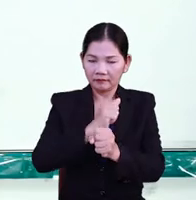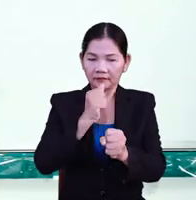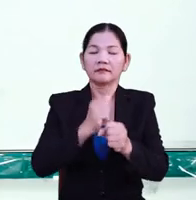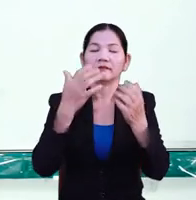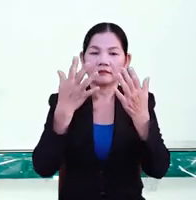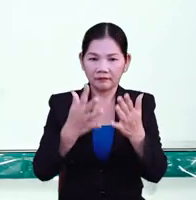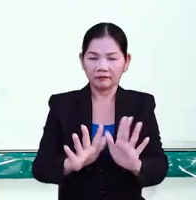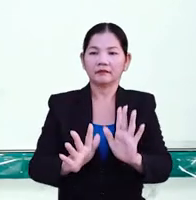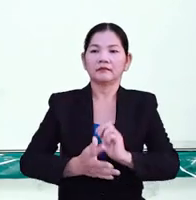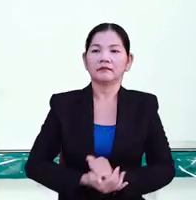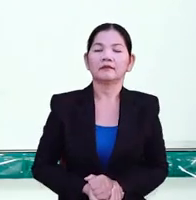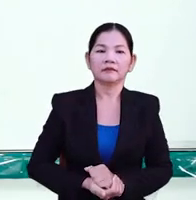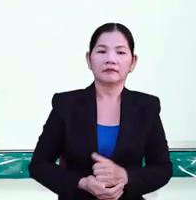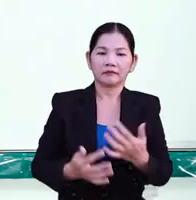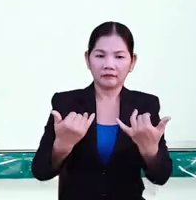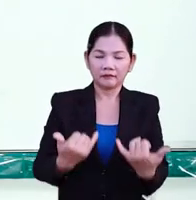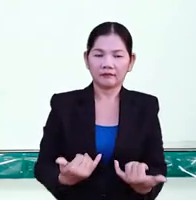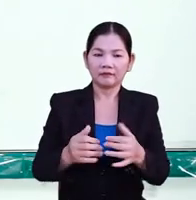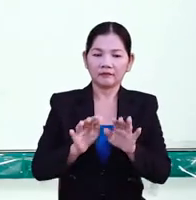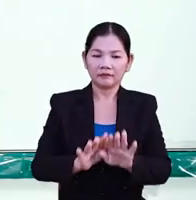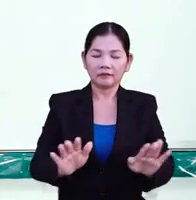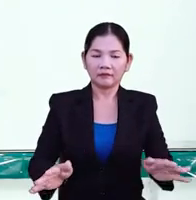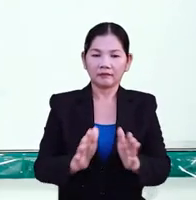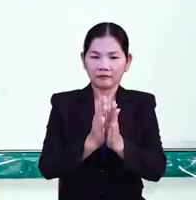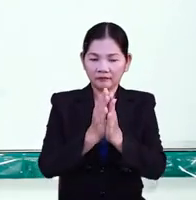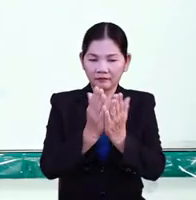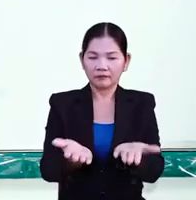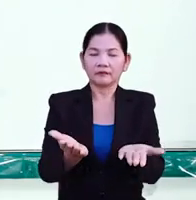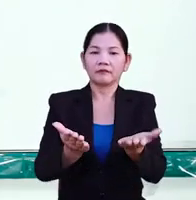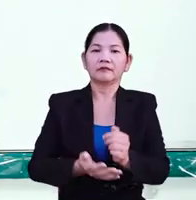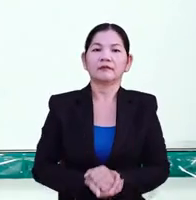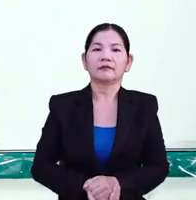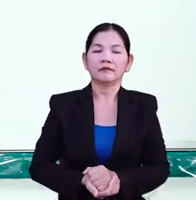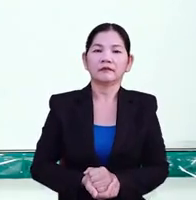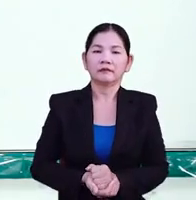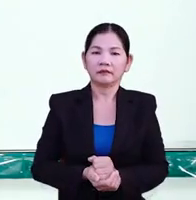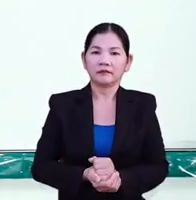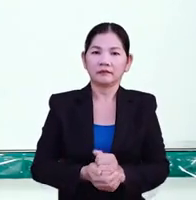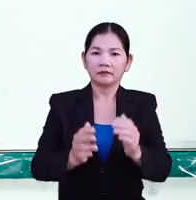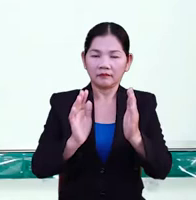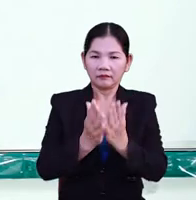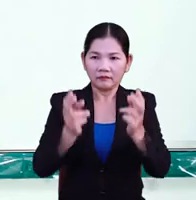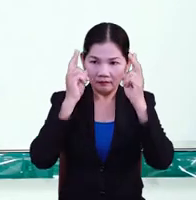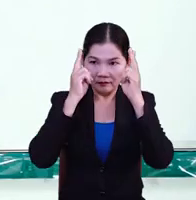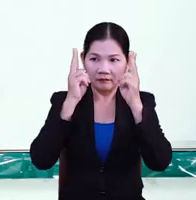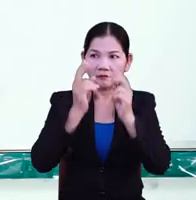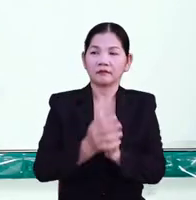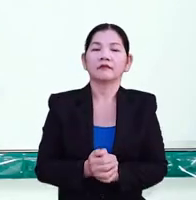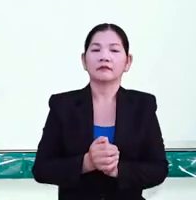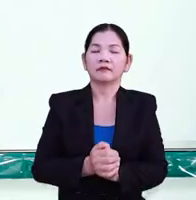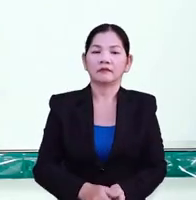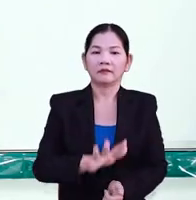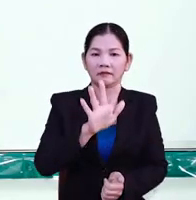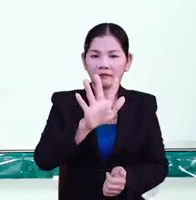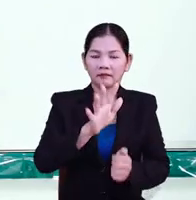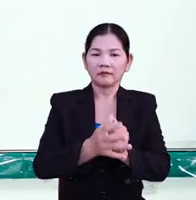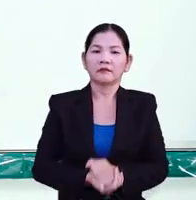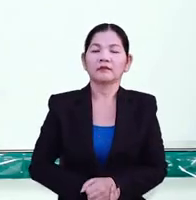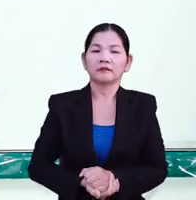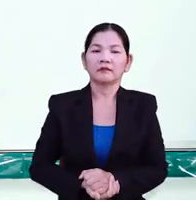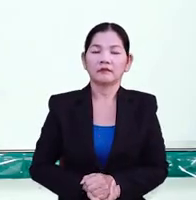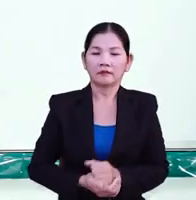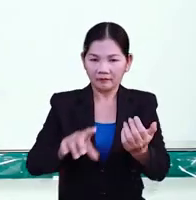រាល់ហើយណោះចាឥឡូវនេះសូមកូនកូនបើកសៀវភៅចាសិក្សាគោលរបស់កូននៅទំព័រទី5ហើយ